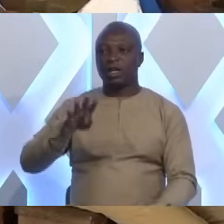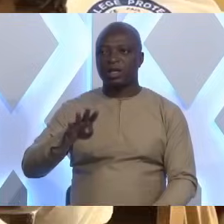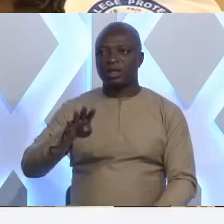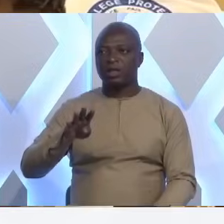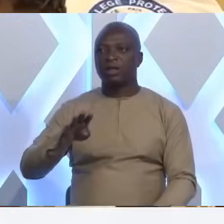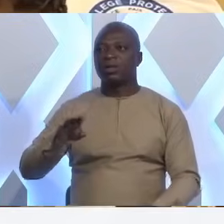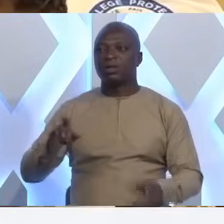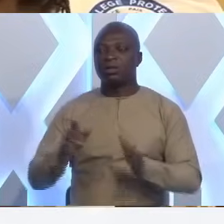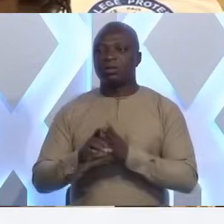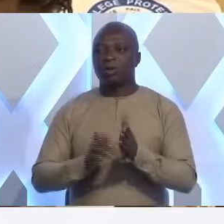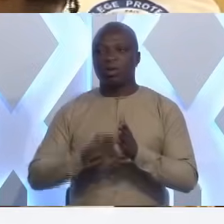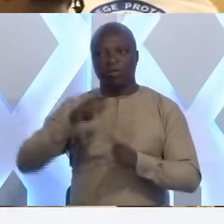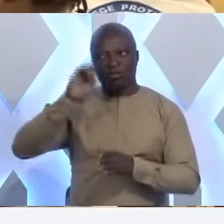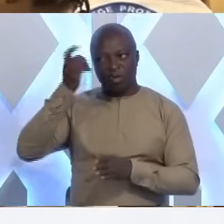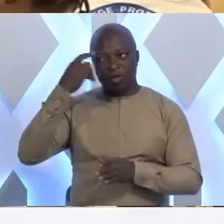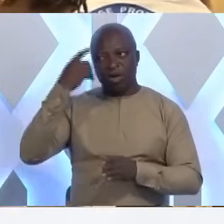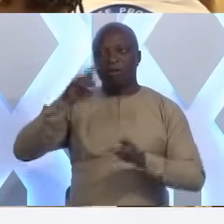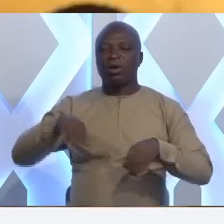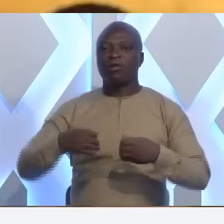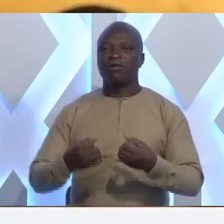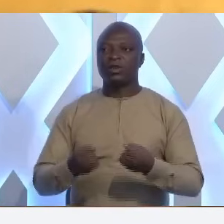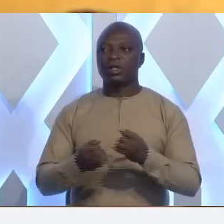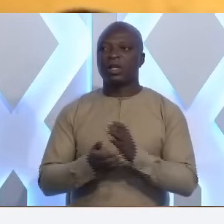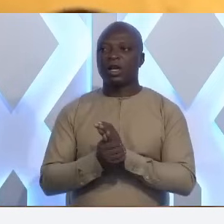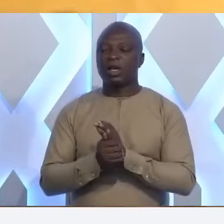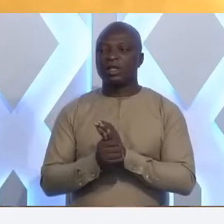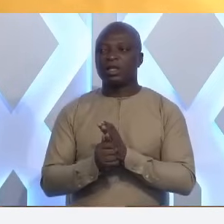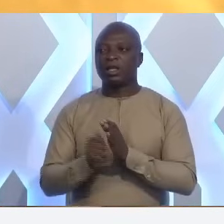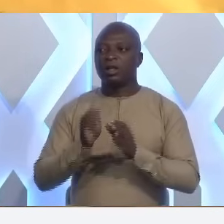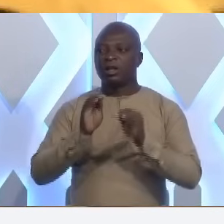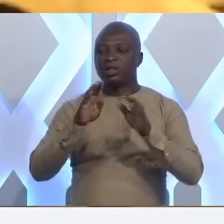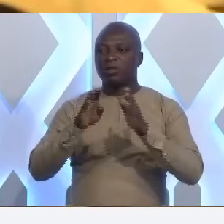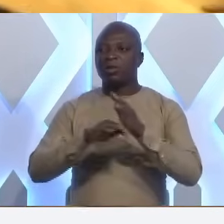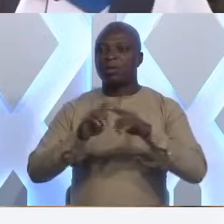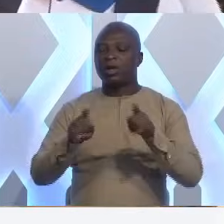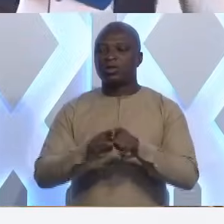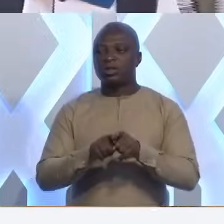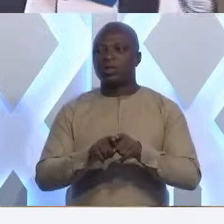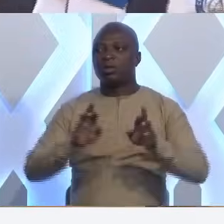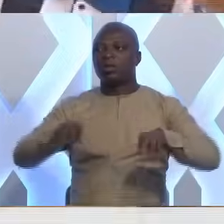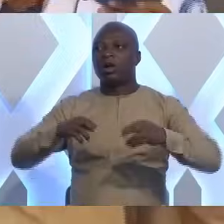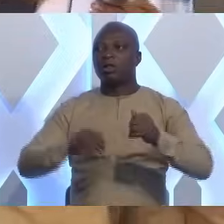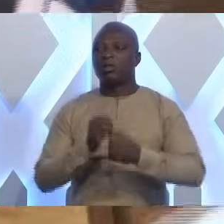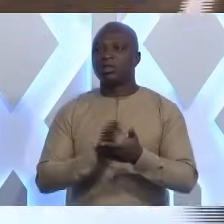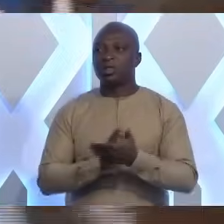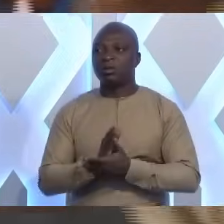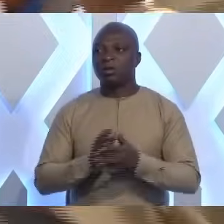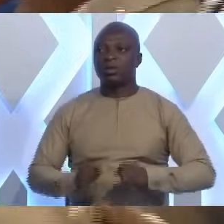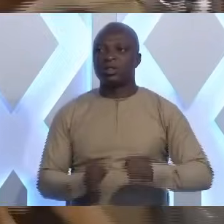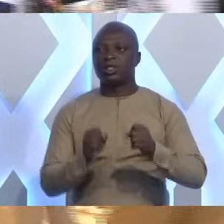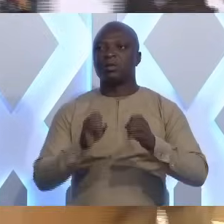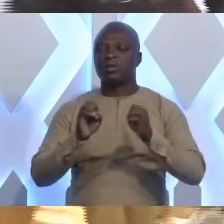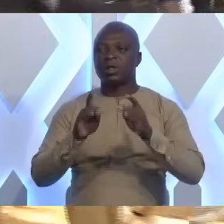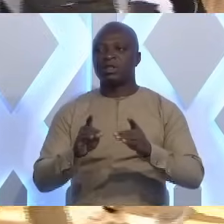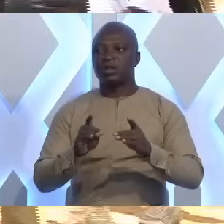Une mesure du gouvernement pour renforcer la qualité de l'enseignement, mais aussi pour rendre plus dynamique le système